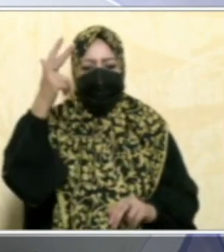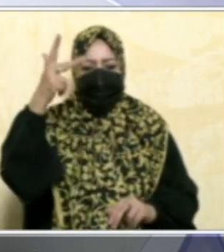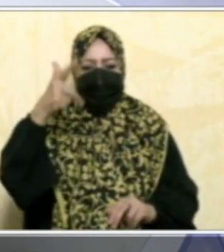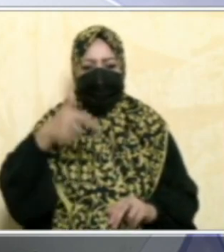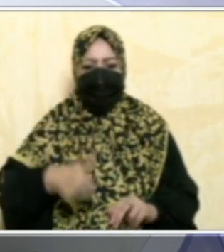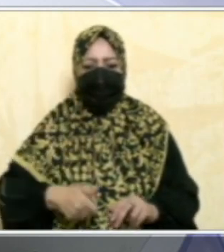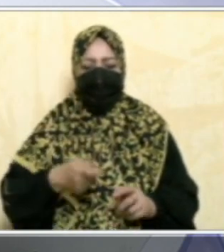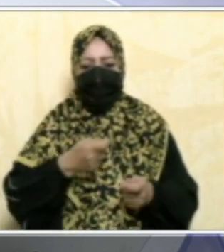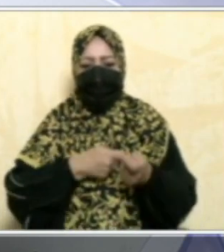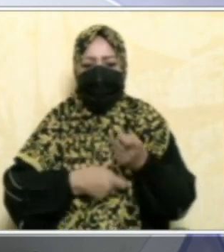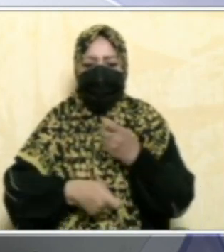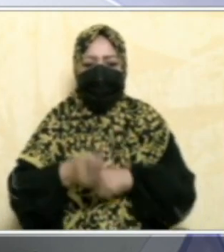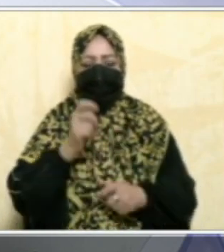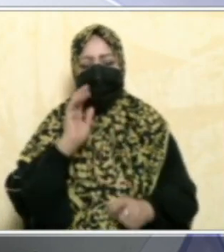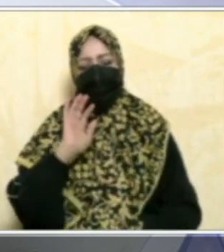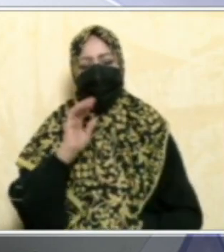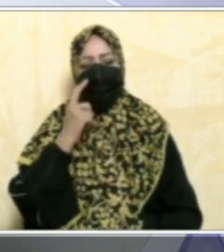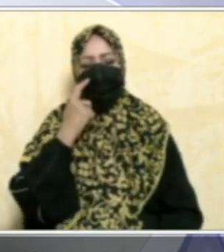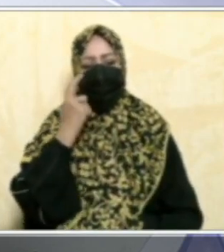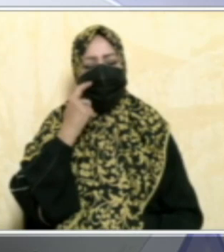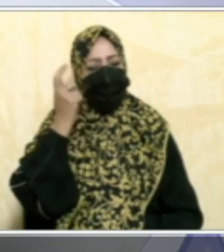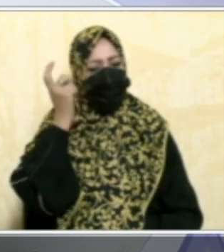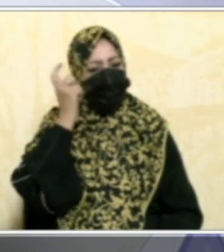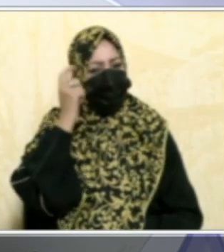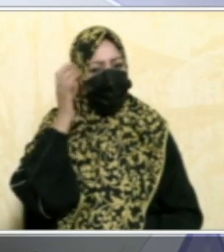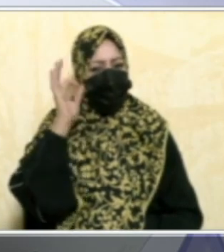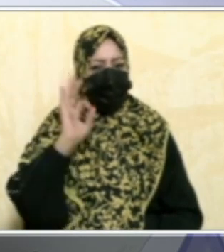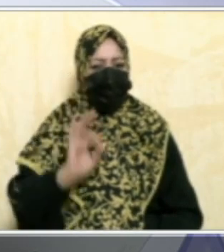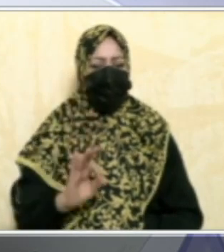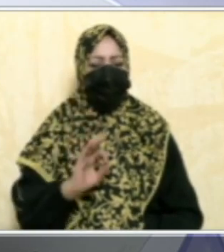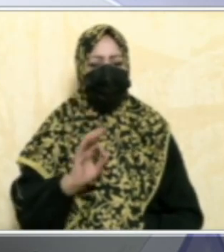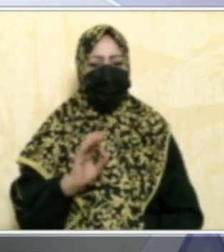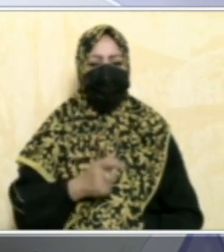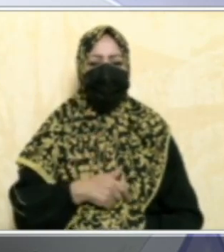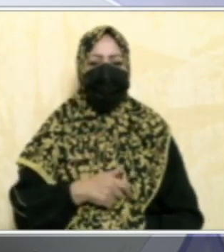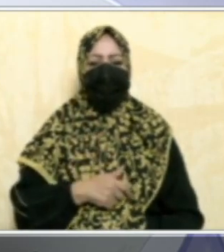التركيز على التقابض. تسأل أيضا تقول